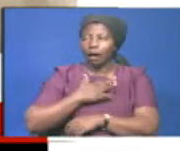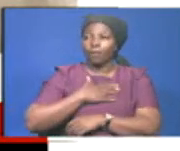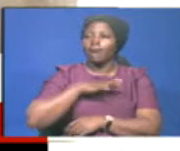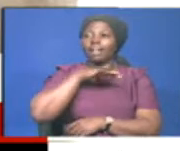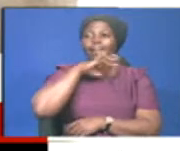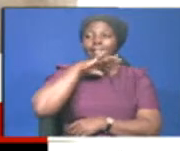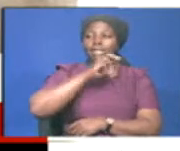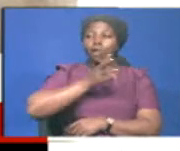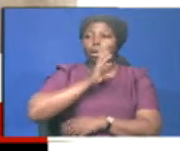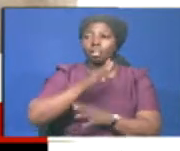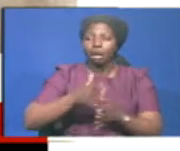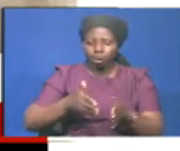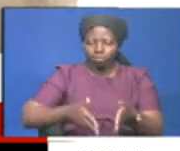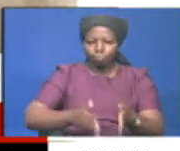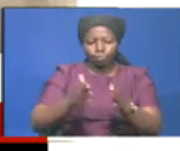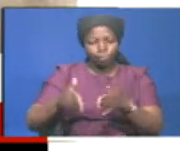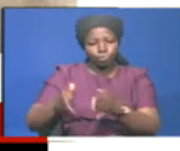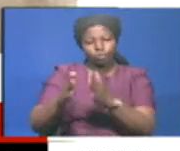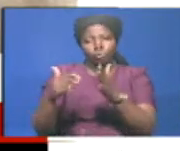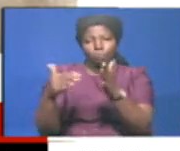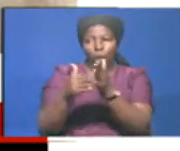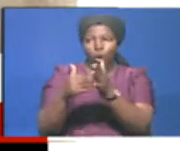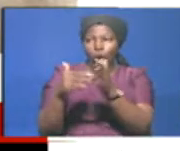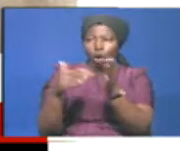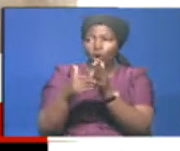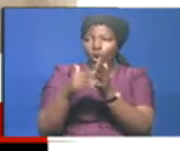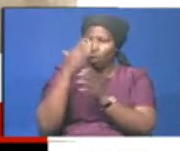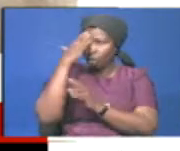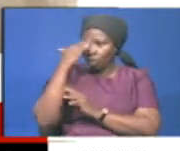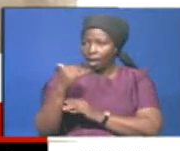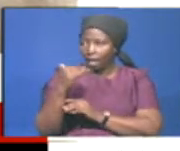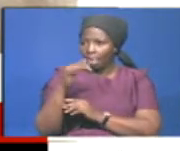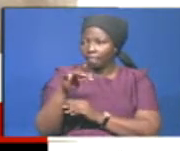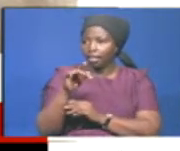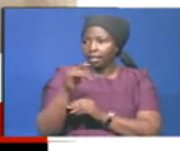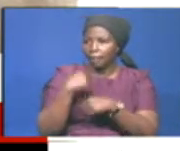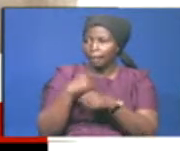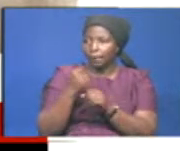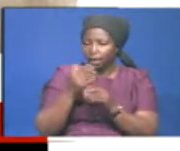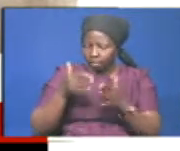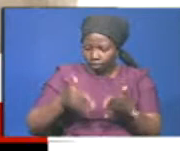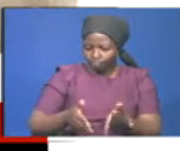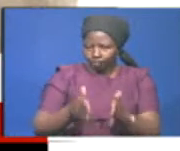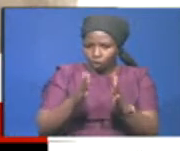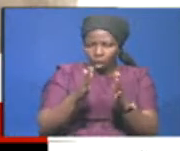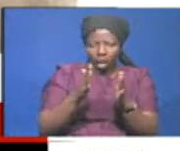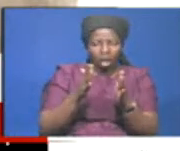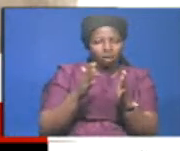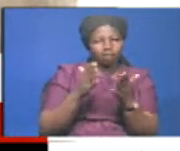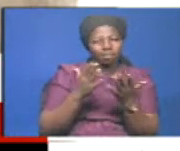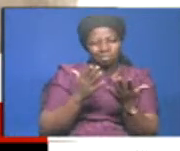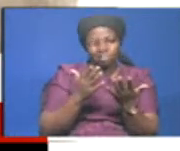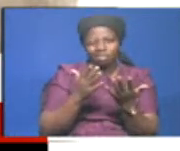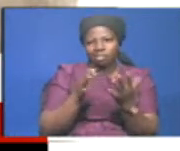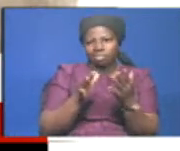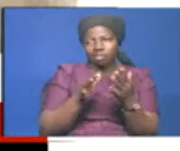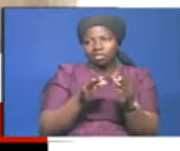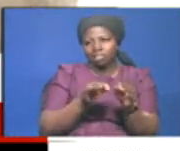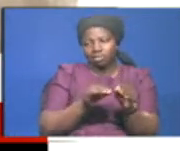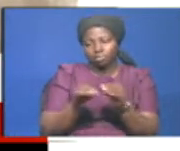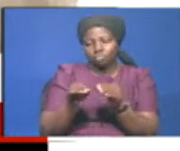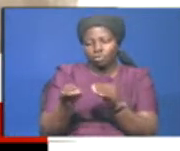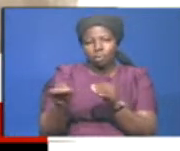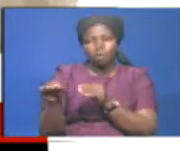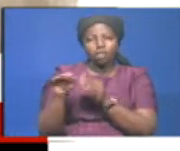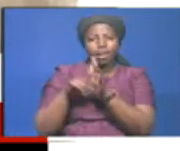zinafungana, ndiposa inasababisha hata hizo sewer lines kuzipata zina flow into hizo mito